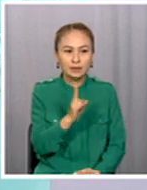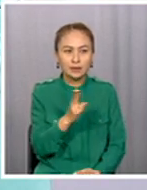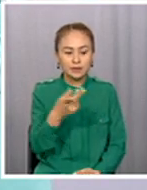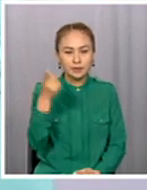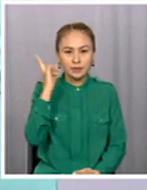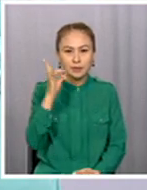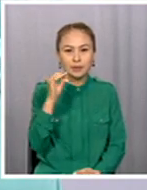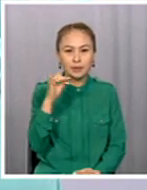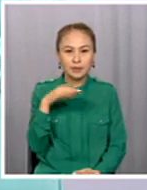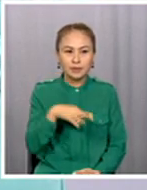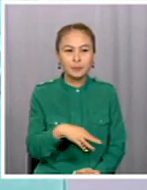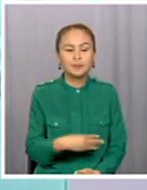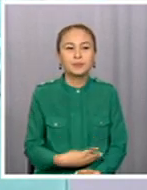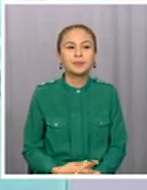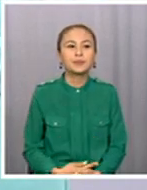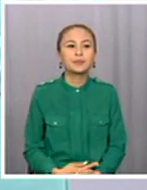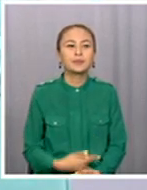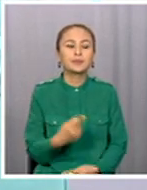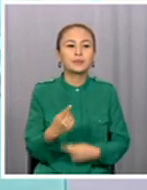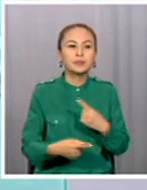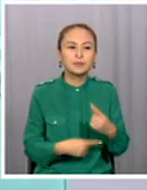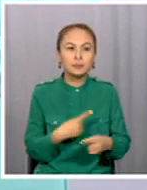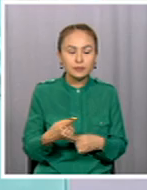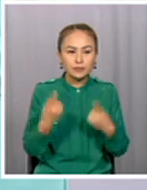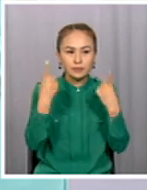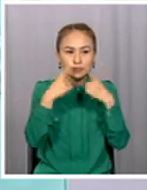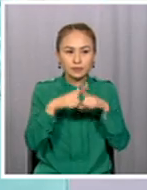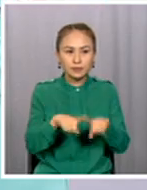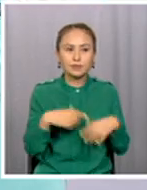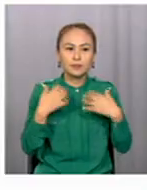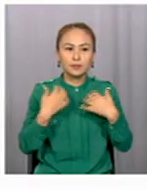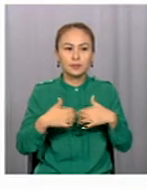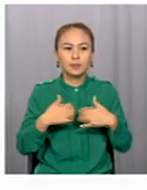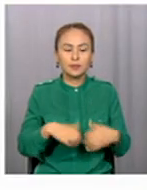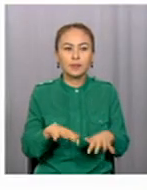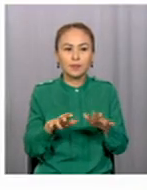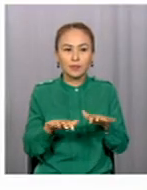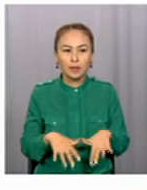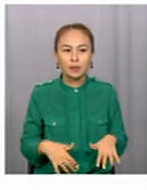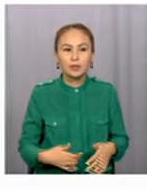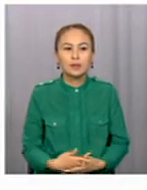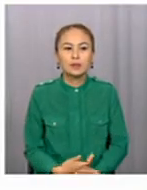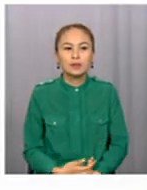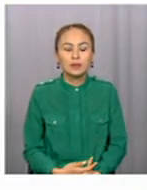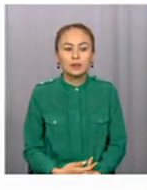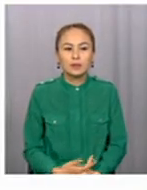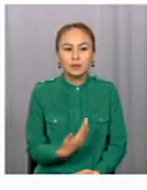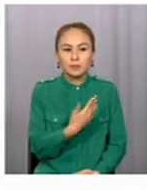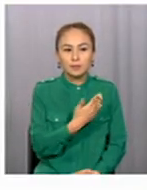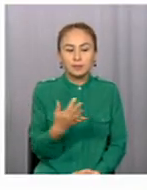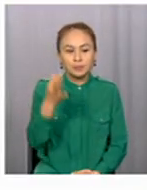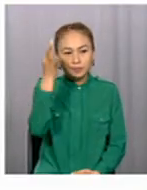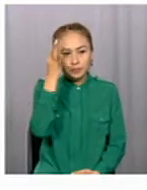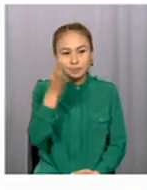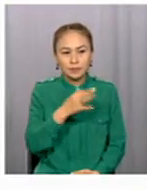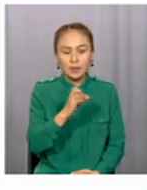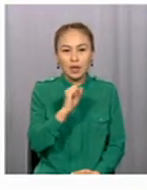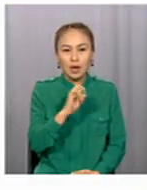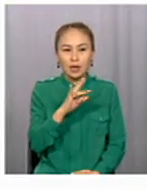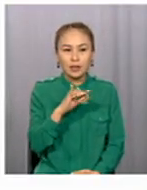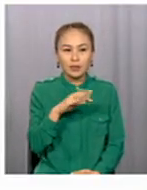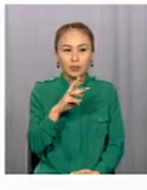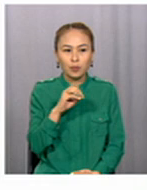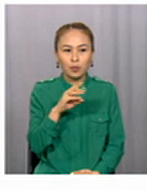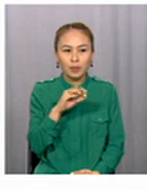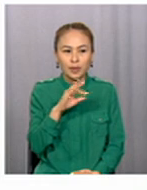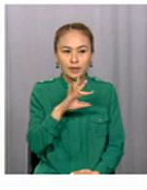римде қолданылған. Келесі, механикалық есептеу машинасы. Бұл неміс арифмометрі.